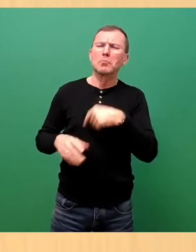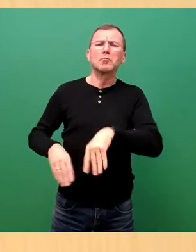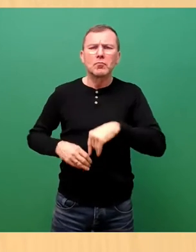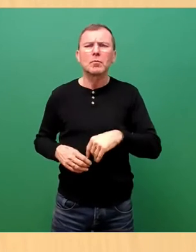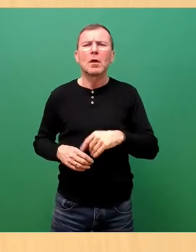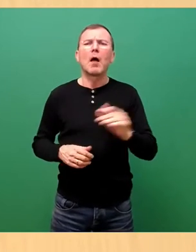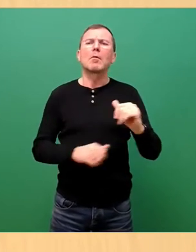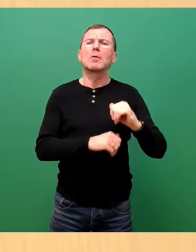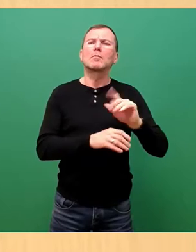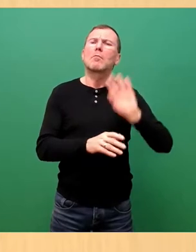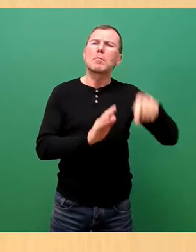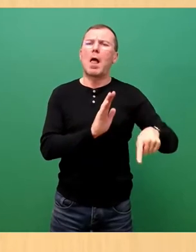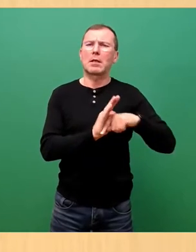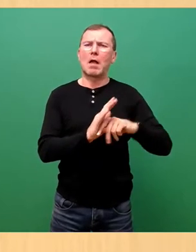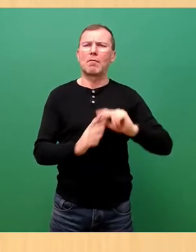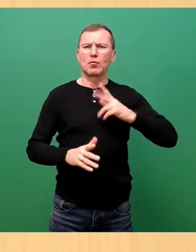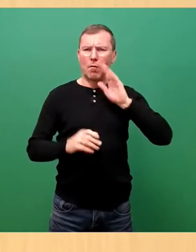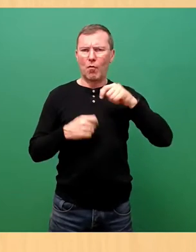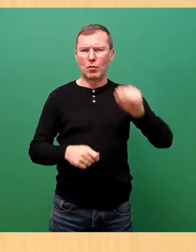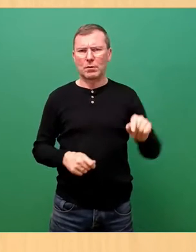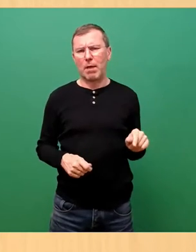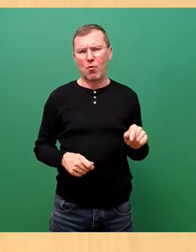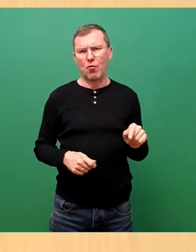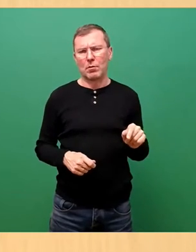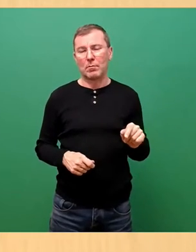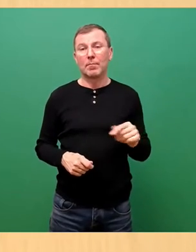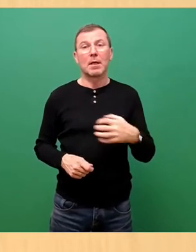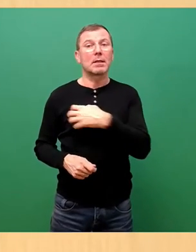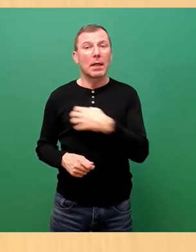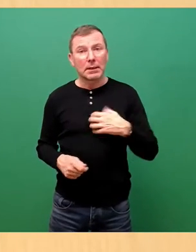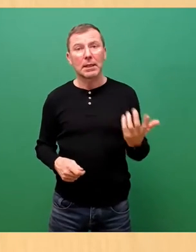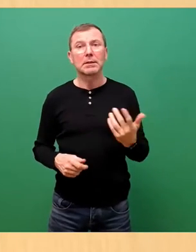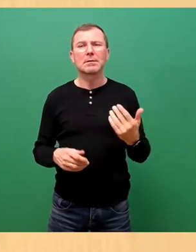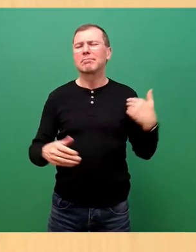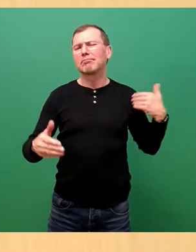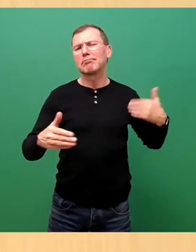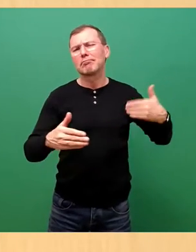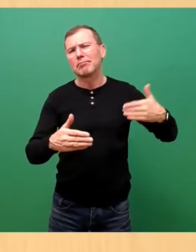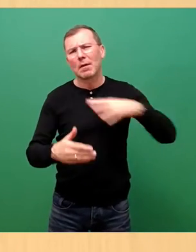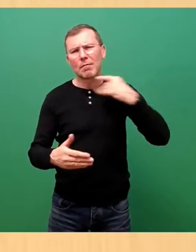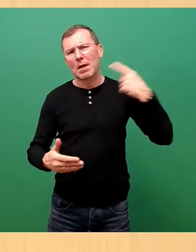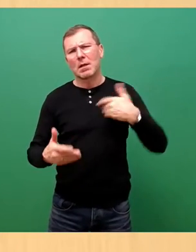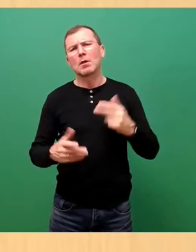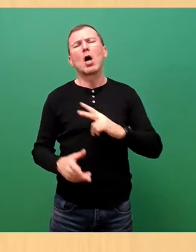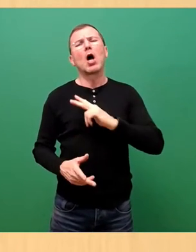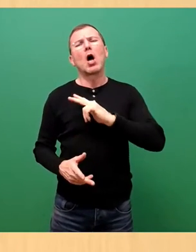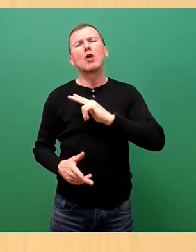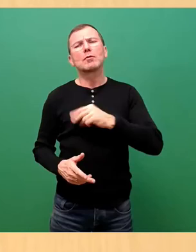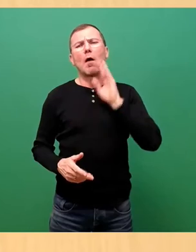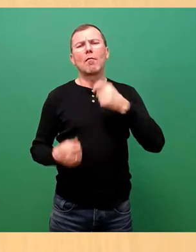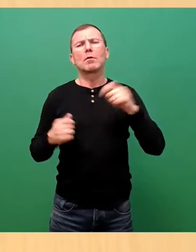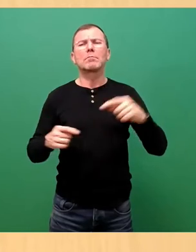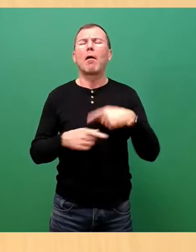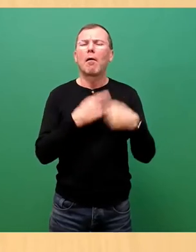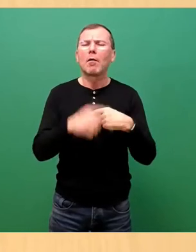eingelassen. Ich sage einfach mal, in Dresden gehen seit Jahren im sozialen Wohnungsbau die Uhren nicht nur langsamer als